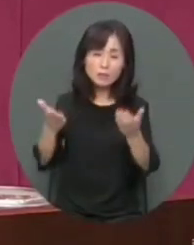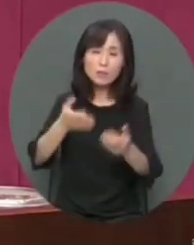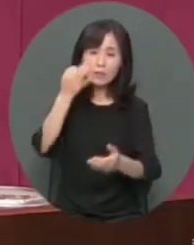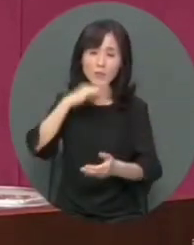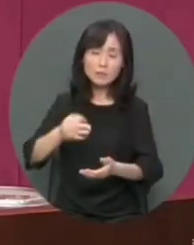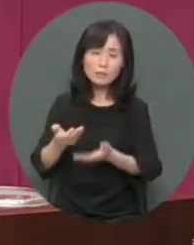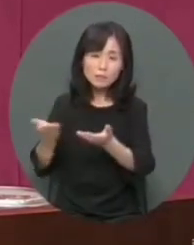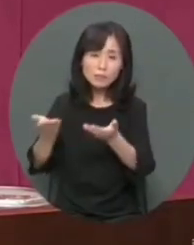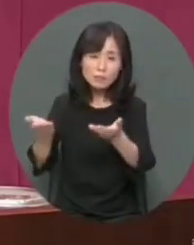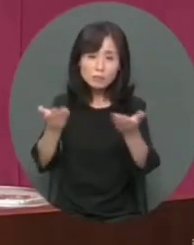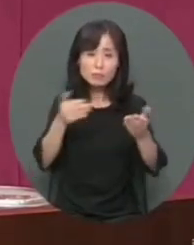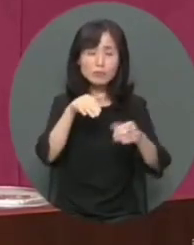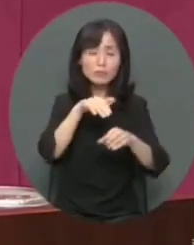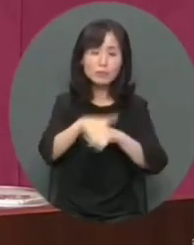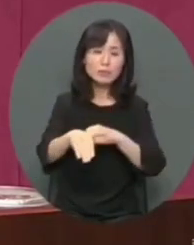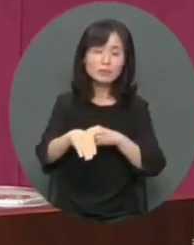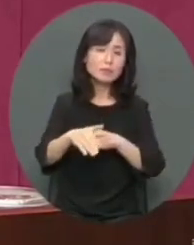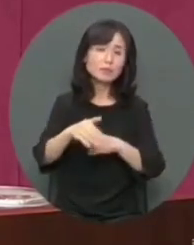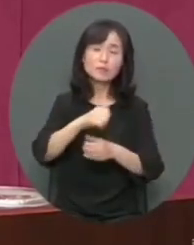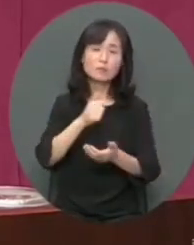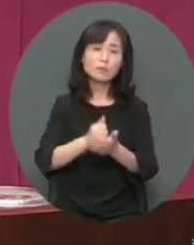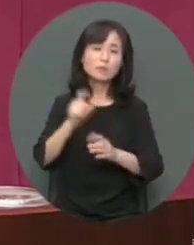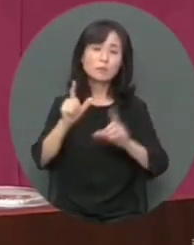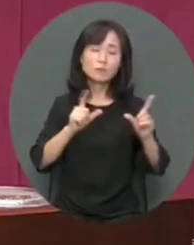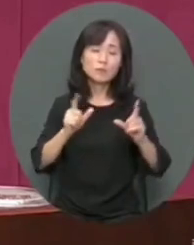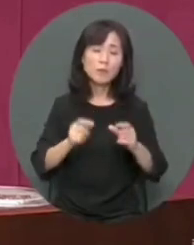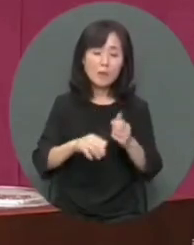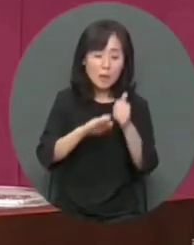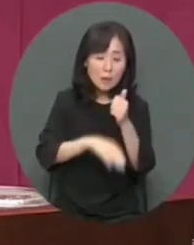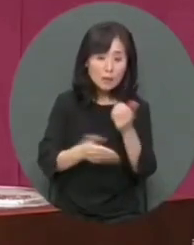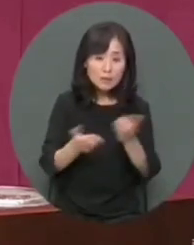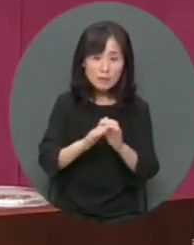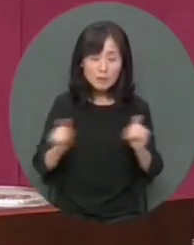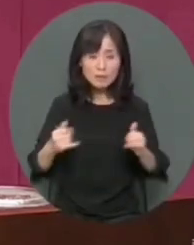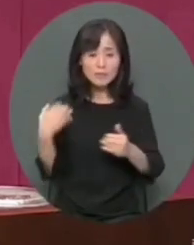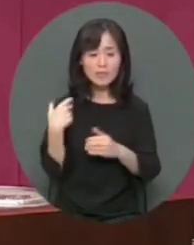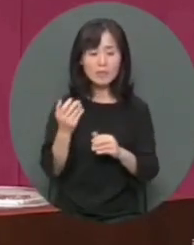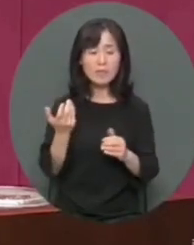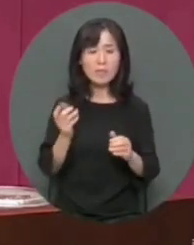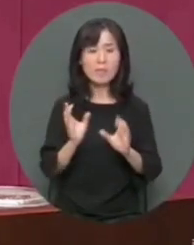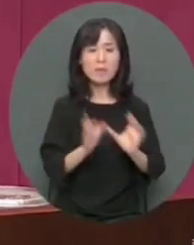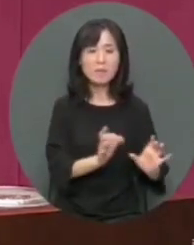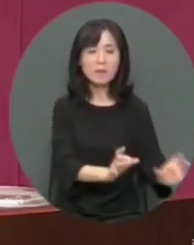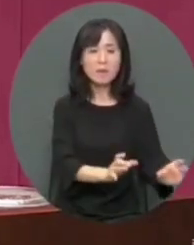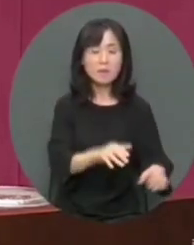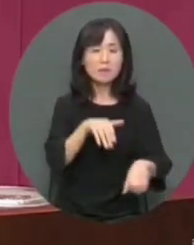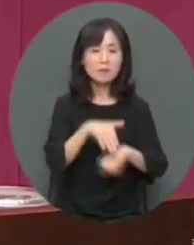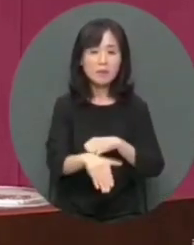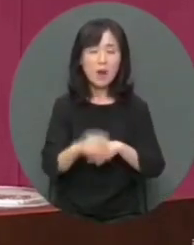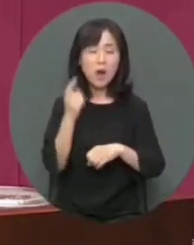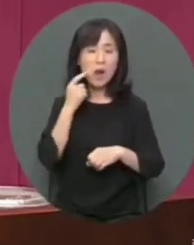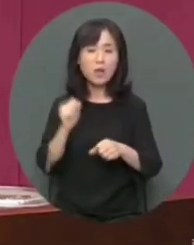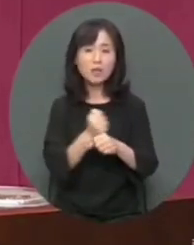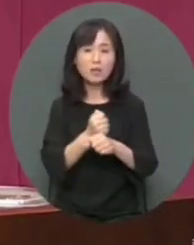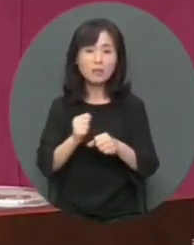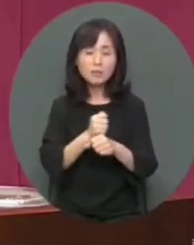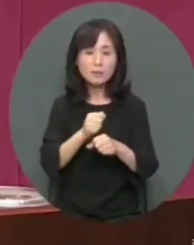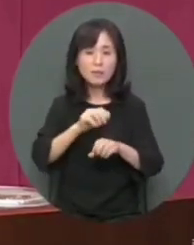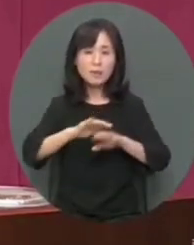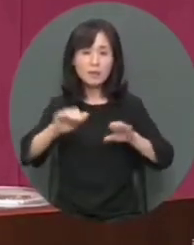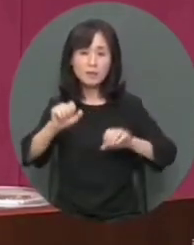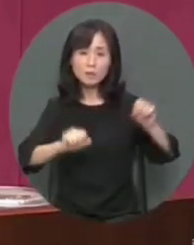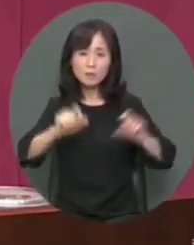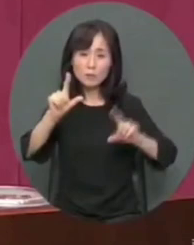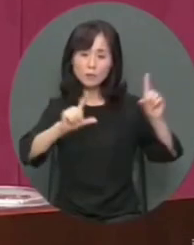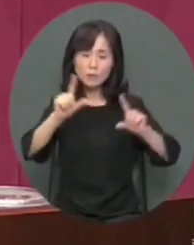주는 범행의 방식이 대동소이합니다. 하위 실무자들에 대한 책임 전가 등 행태와 허위 증거 작출 등의 대응 방식도